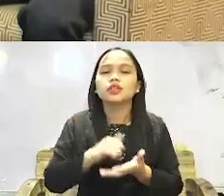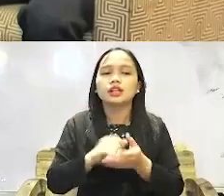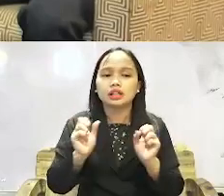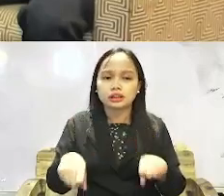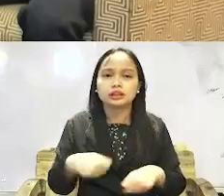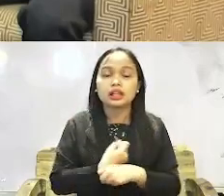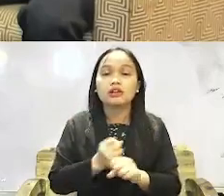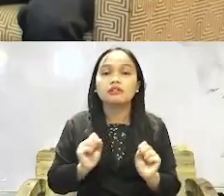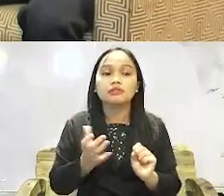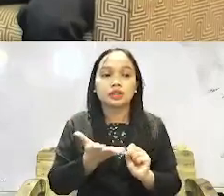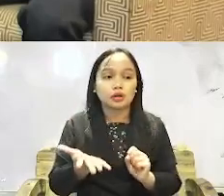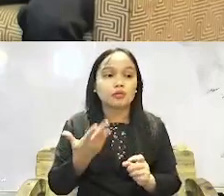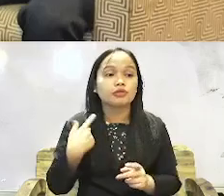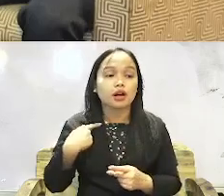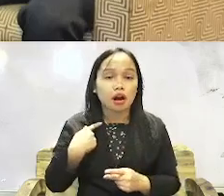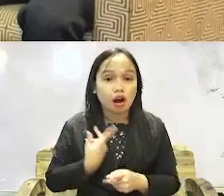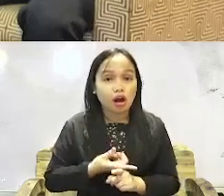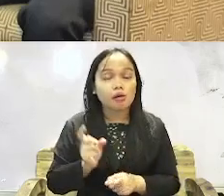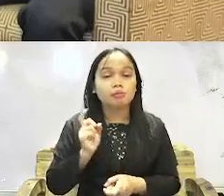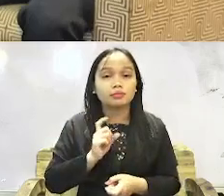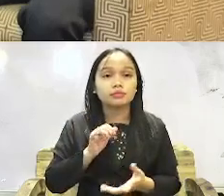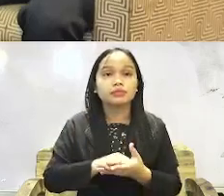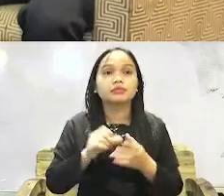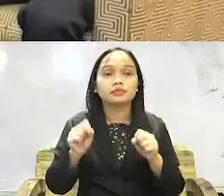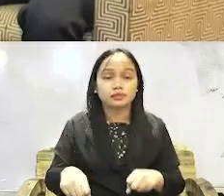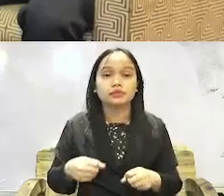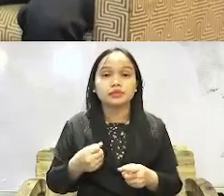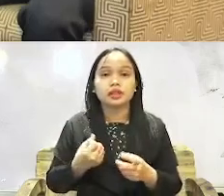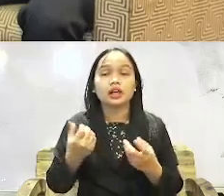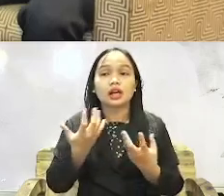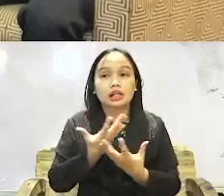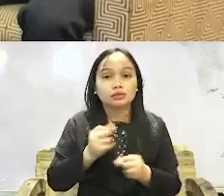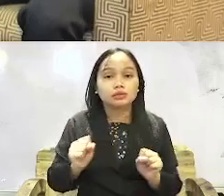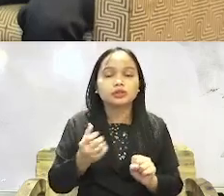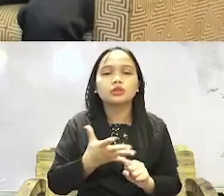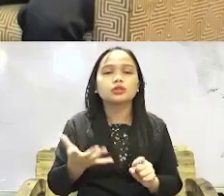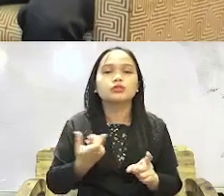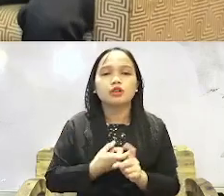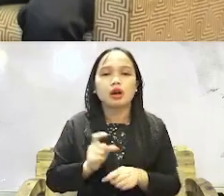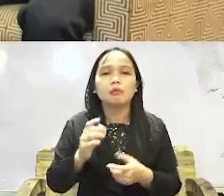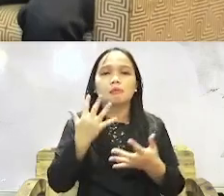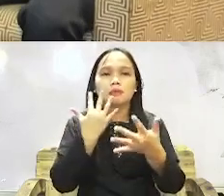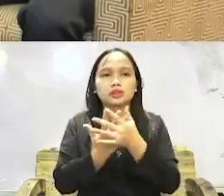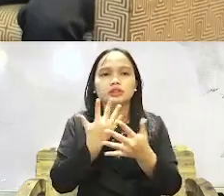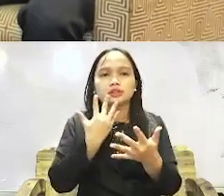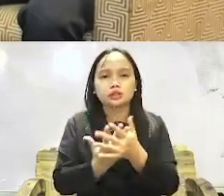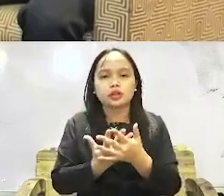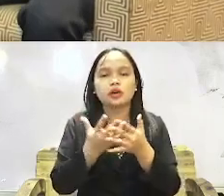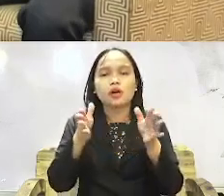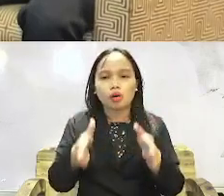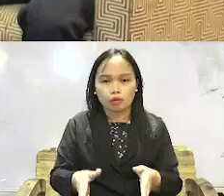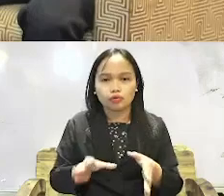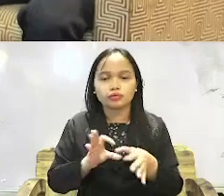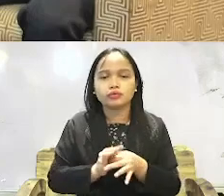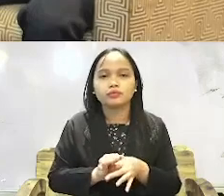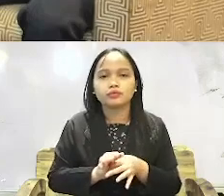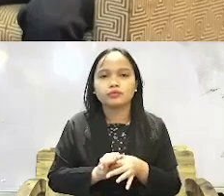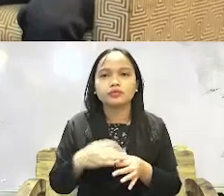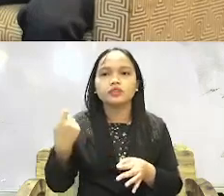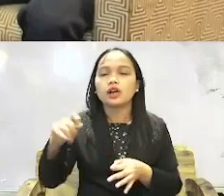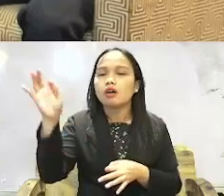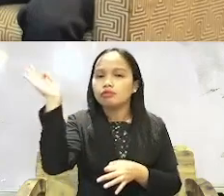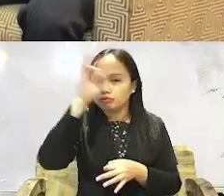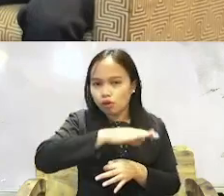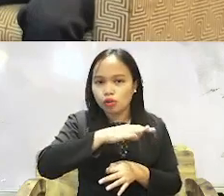you from or that can take you out away from being a prisoner of the